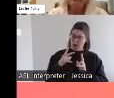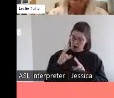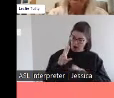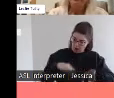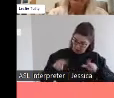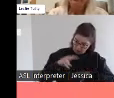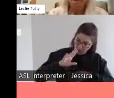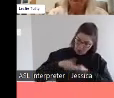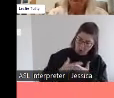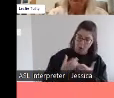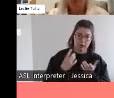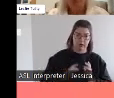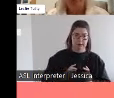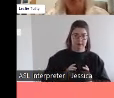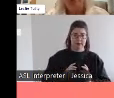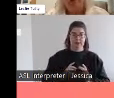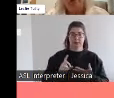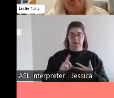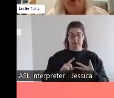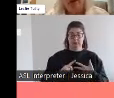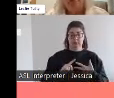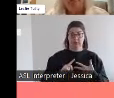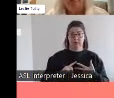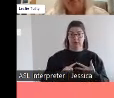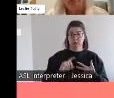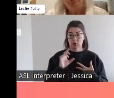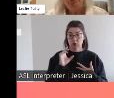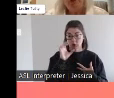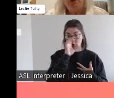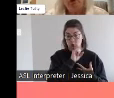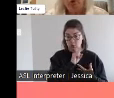les clients pour qu'ils ne se sentent pas stigmatisés.